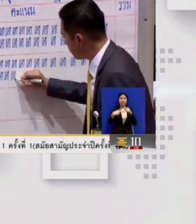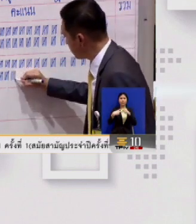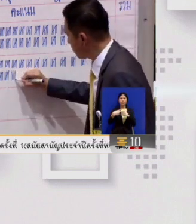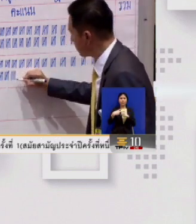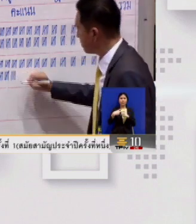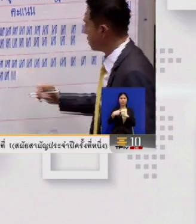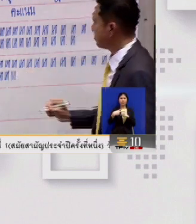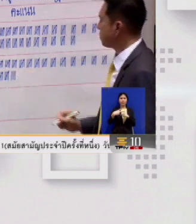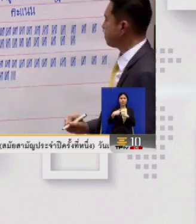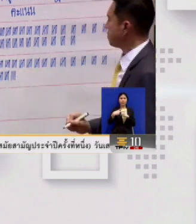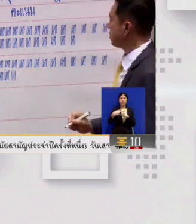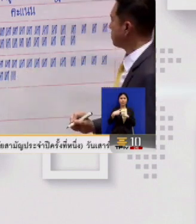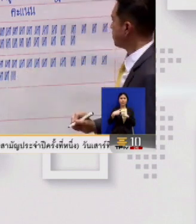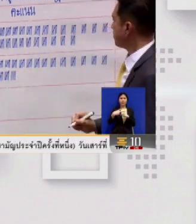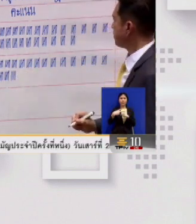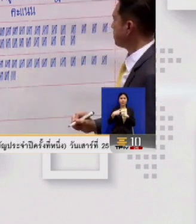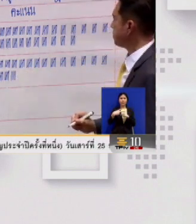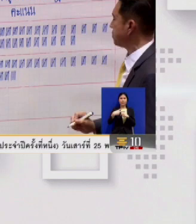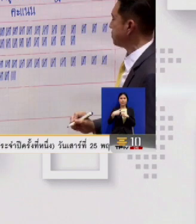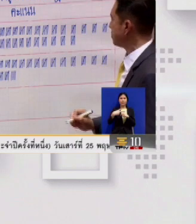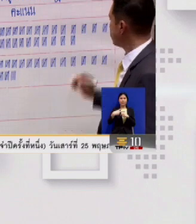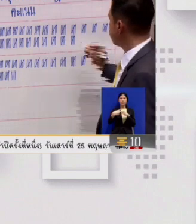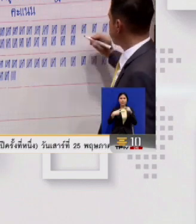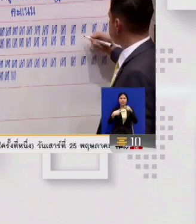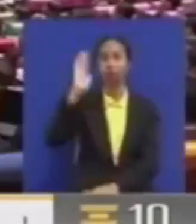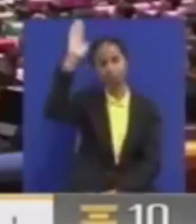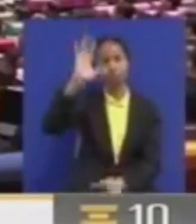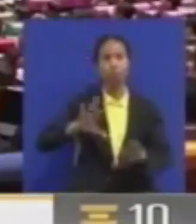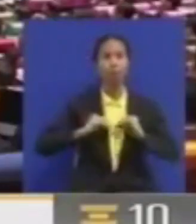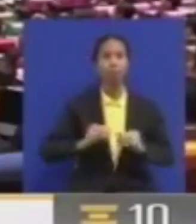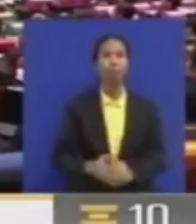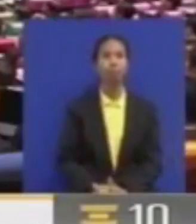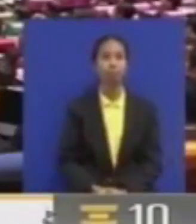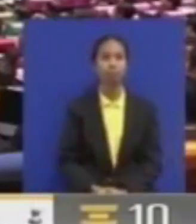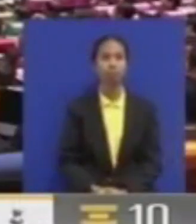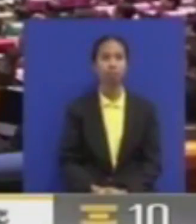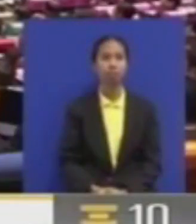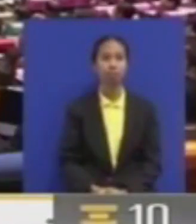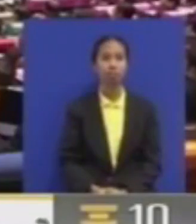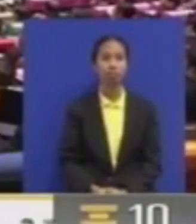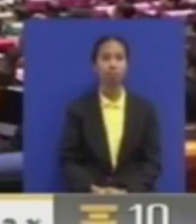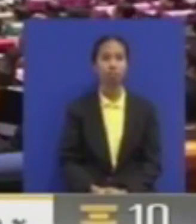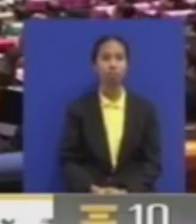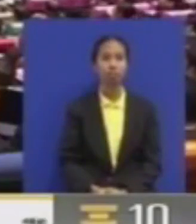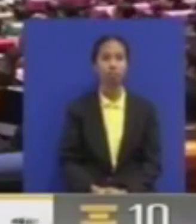ค่2คะแนนเท่านั้นเองแล้วที่อย่างเล่าให้ฟังก็คือว่ามี5สสของพรรคประชารัฐเนี่ยบอกว่าตัวเ